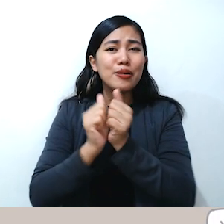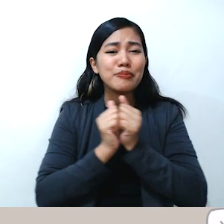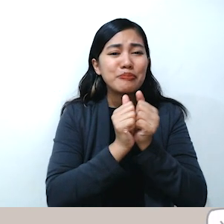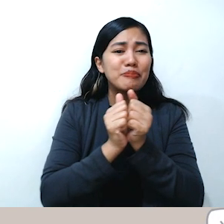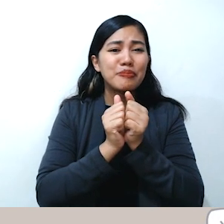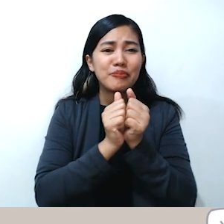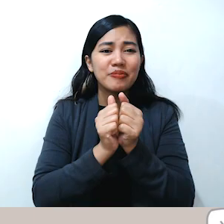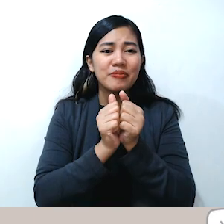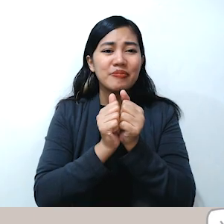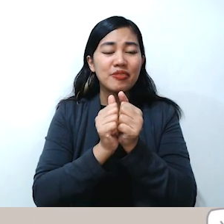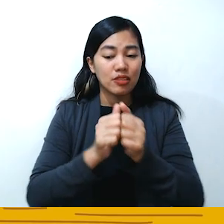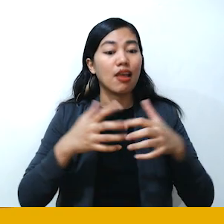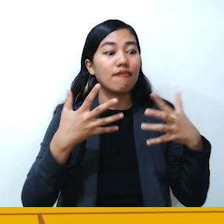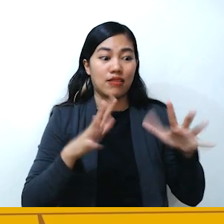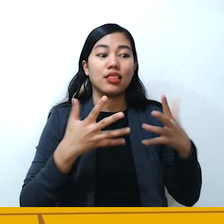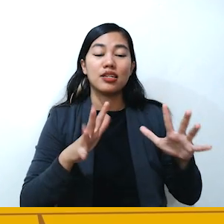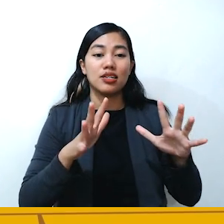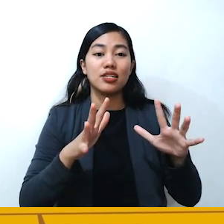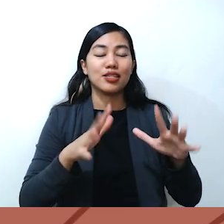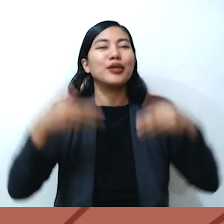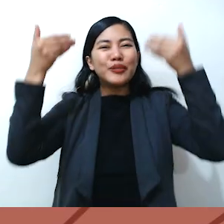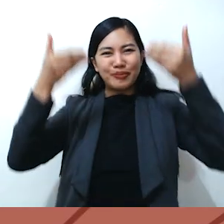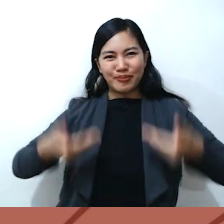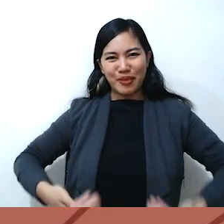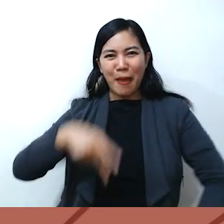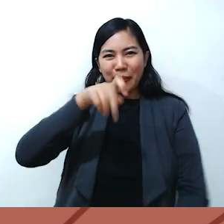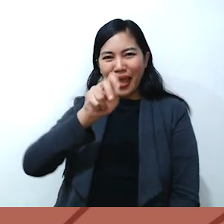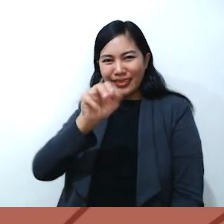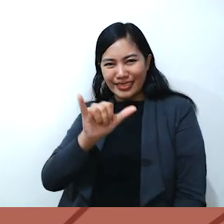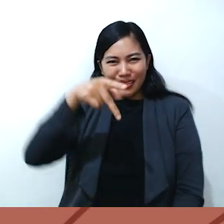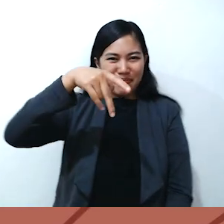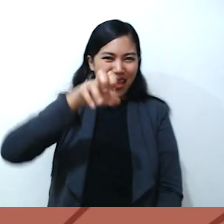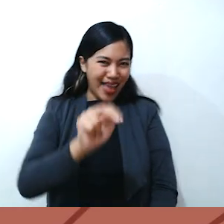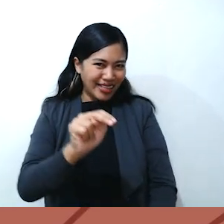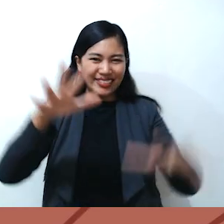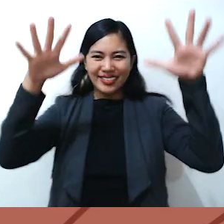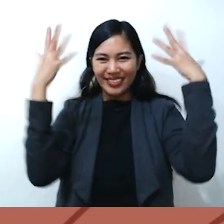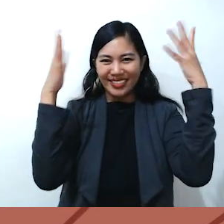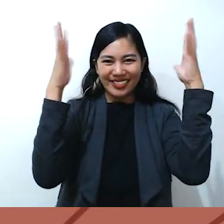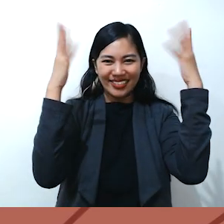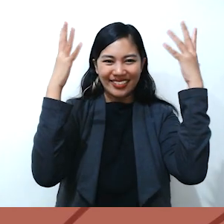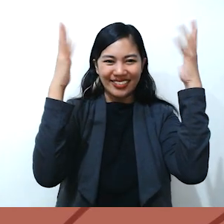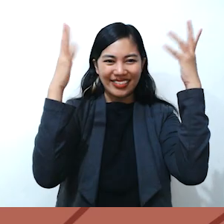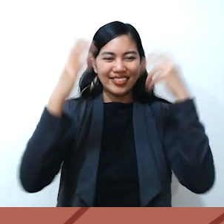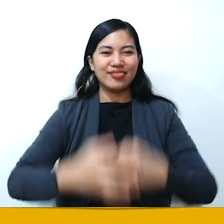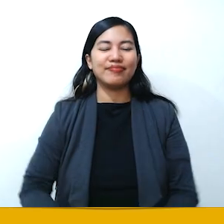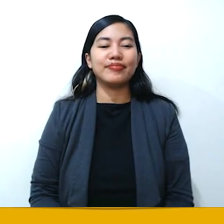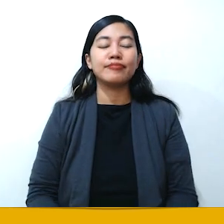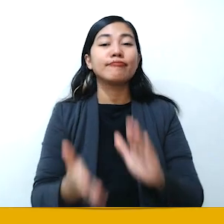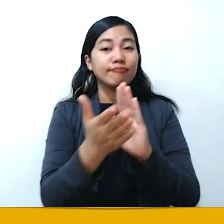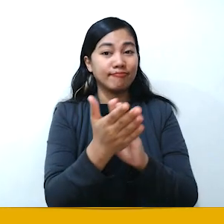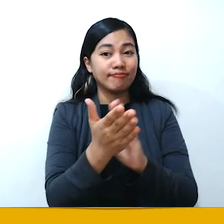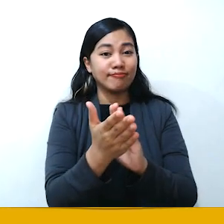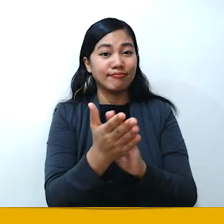tapat na kaibigan. Tapos ka na? Penny ang pen! Tada!